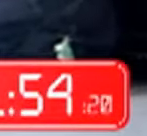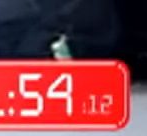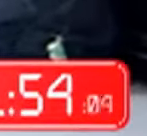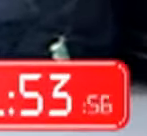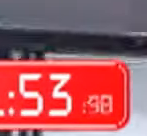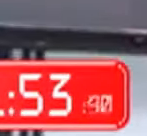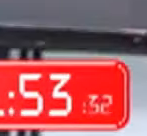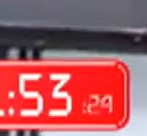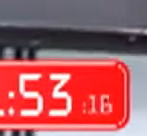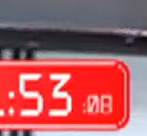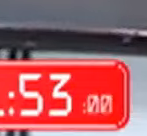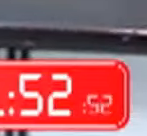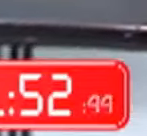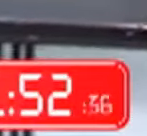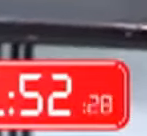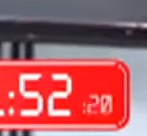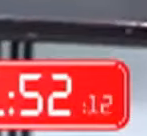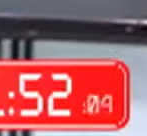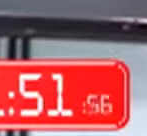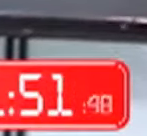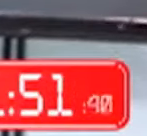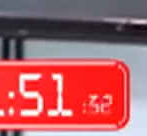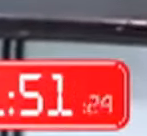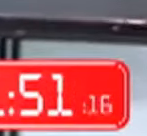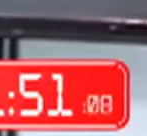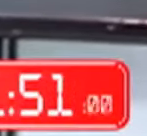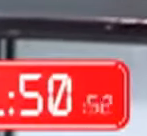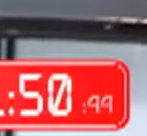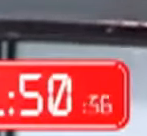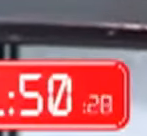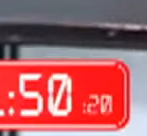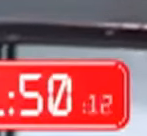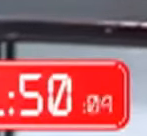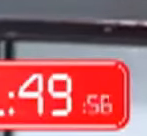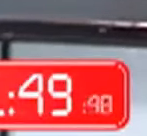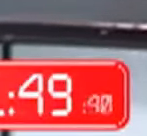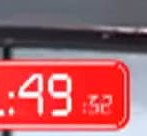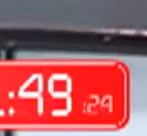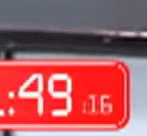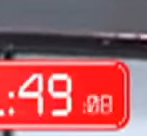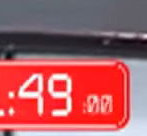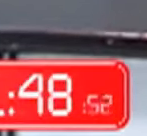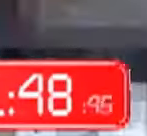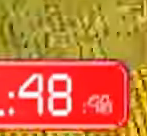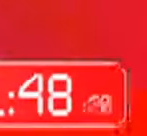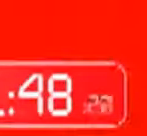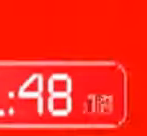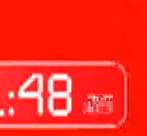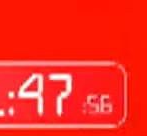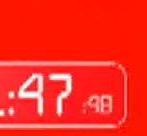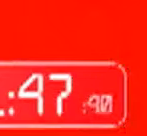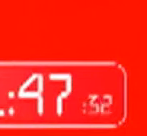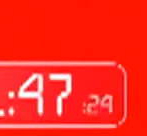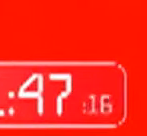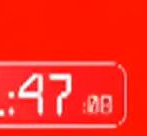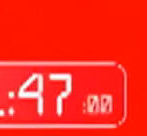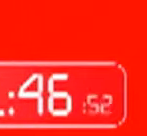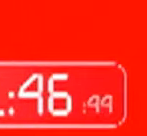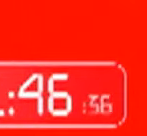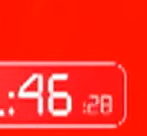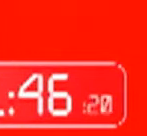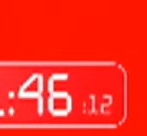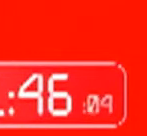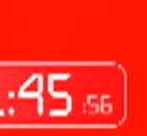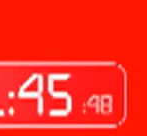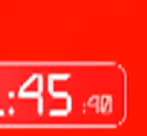hindi nahahawakan ang mga nais sanang makapagbasa kahit konting browsing man lang. Wala rin sumusunod